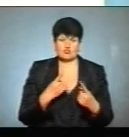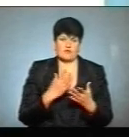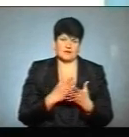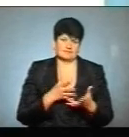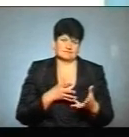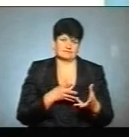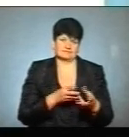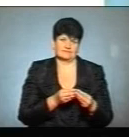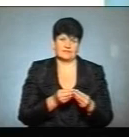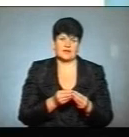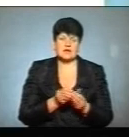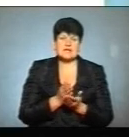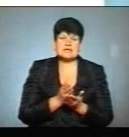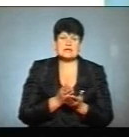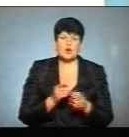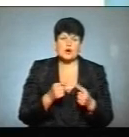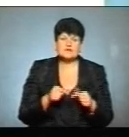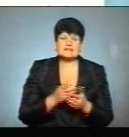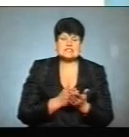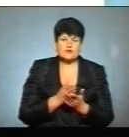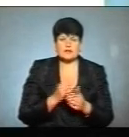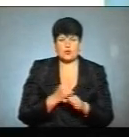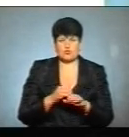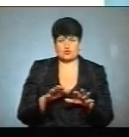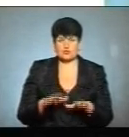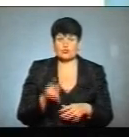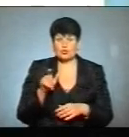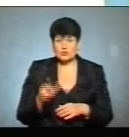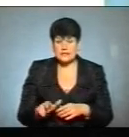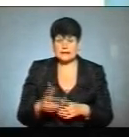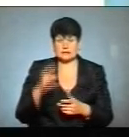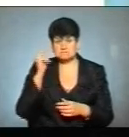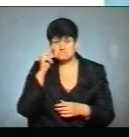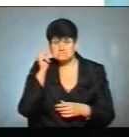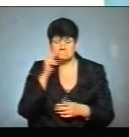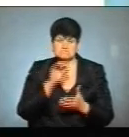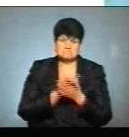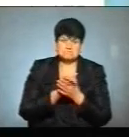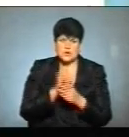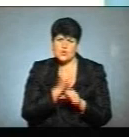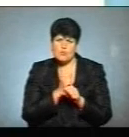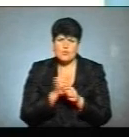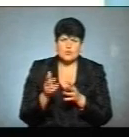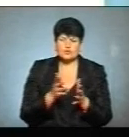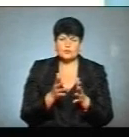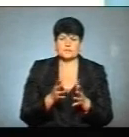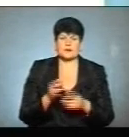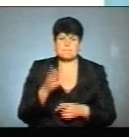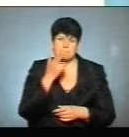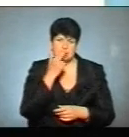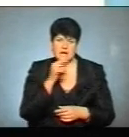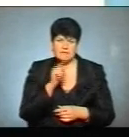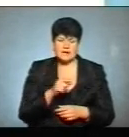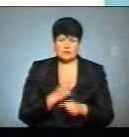роботодавцем, можна організувати стажування на робочому місці для того, щоб людина за певний час набула навики, ознайомилась з роботою десь, привикла